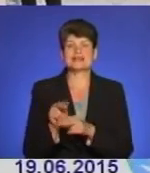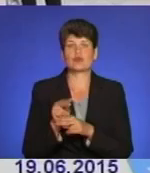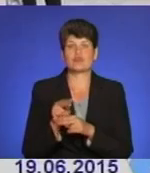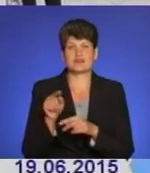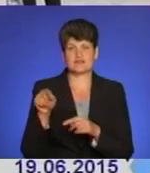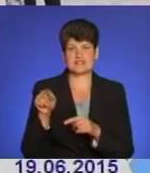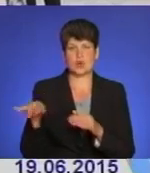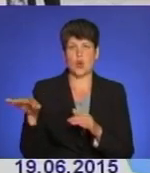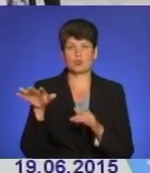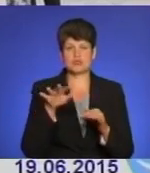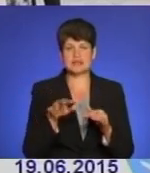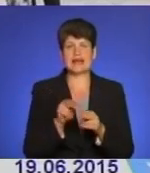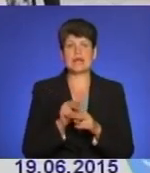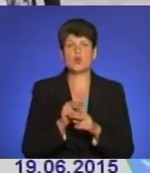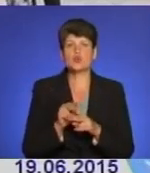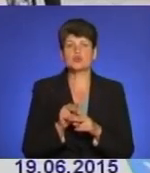цих корпусах